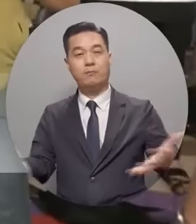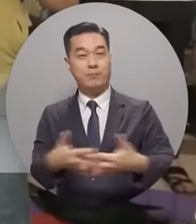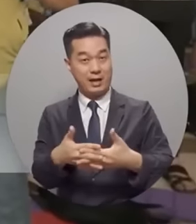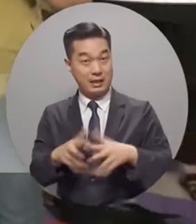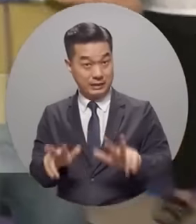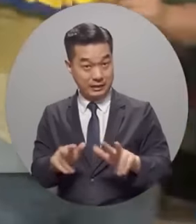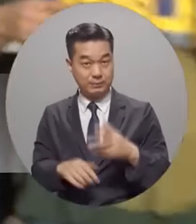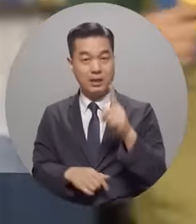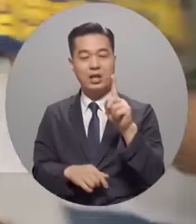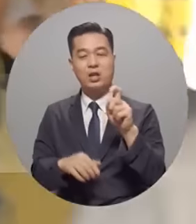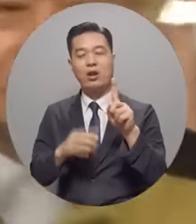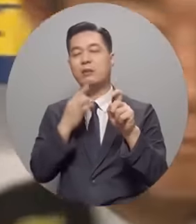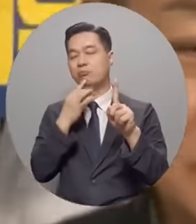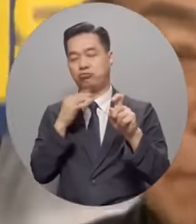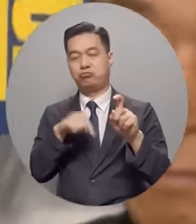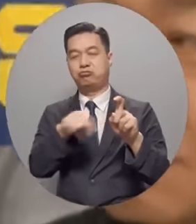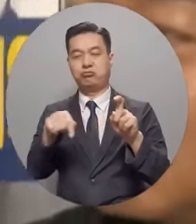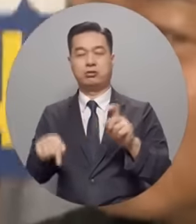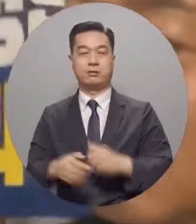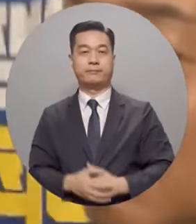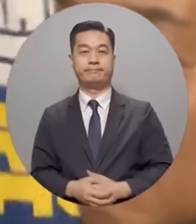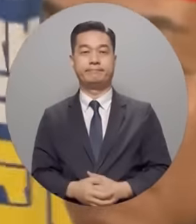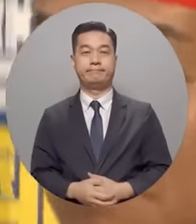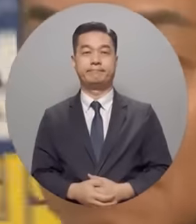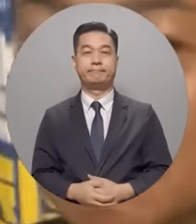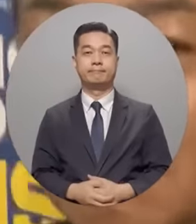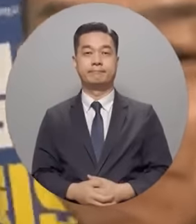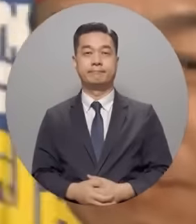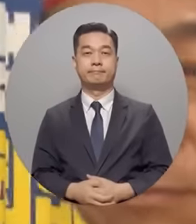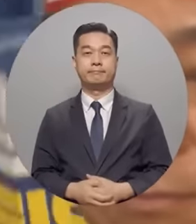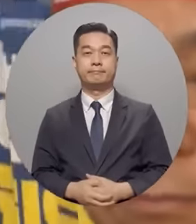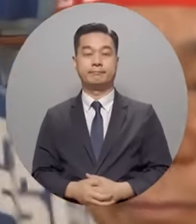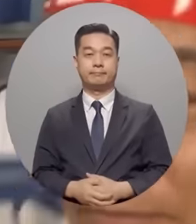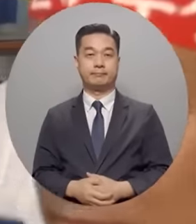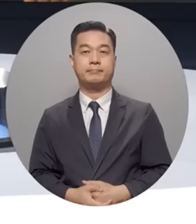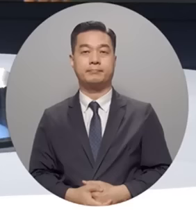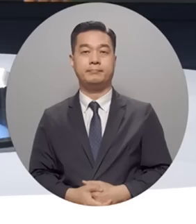현재 11개에 그치고 있습니다. MBC 뉴스 공유선입니다.